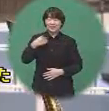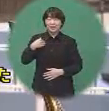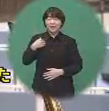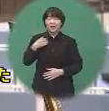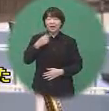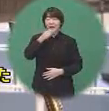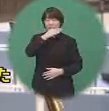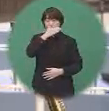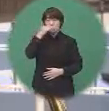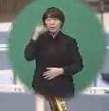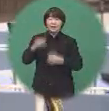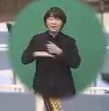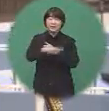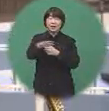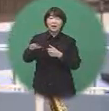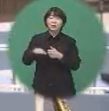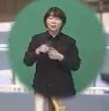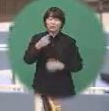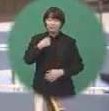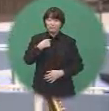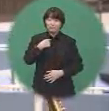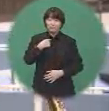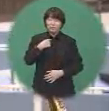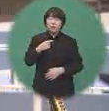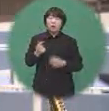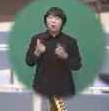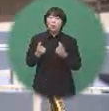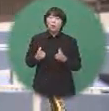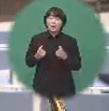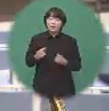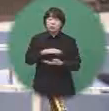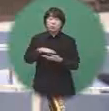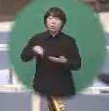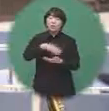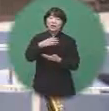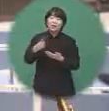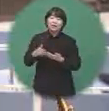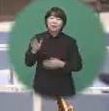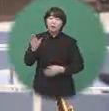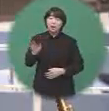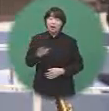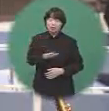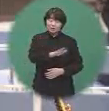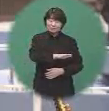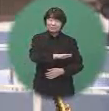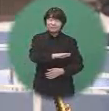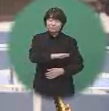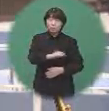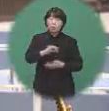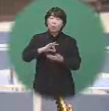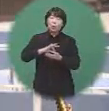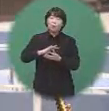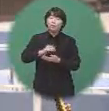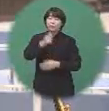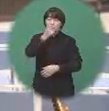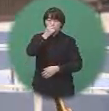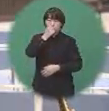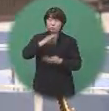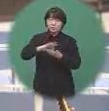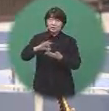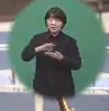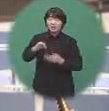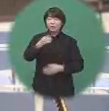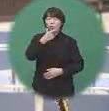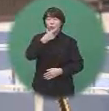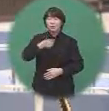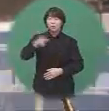晴らしい環境があったので、やっぱりそういう環境をここ、ね、郡山市は本当にたくさんあるでしょうし、それをこう存分に生かして活動してほしいなと思います